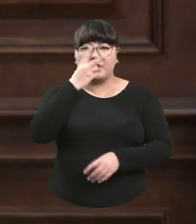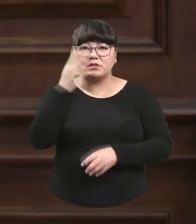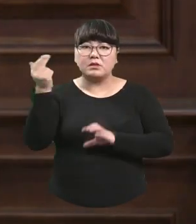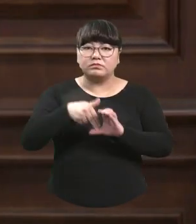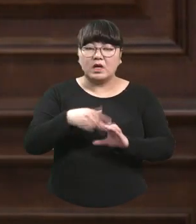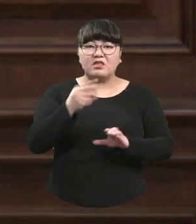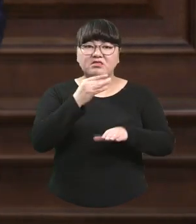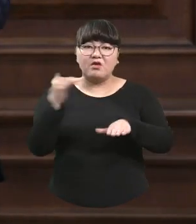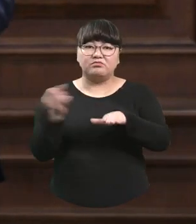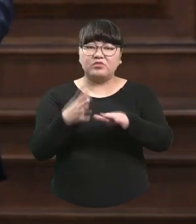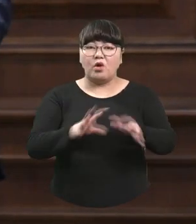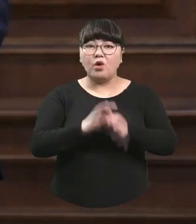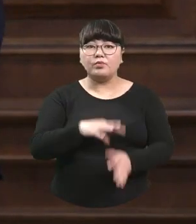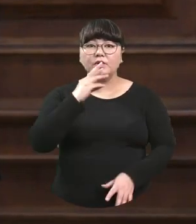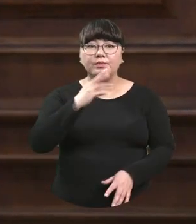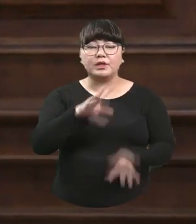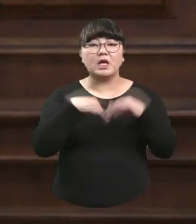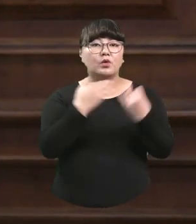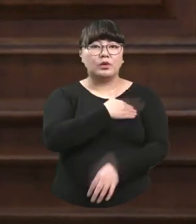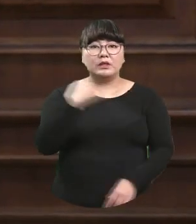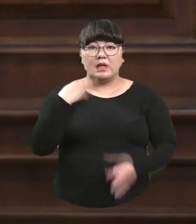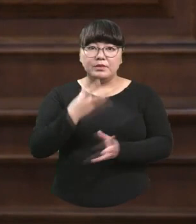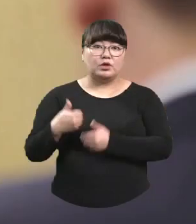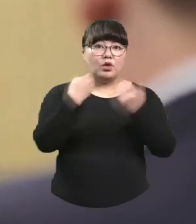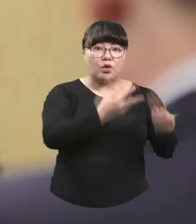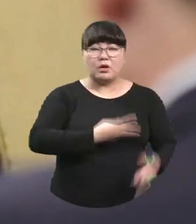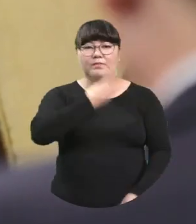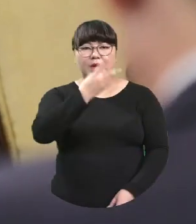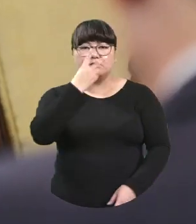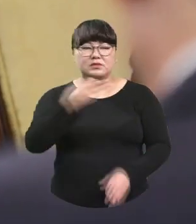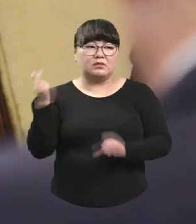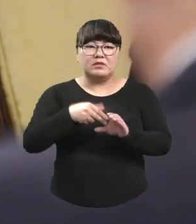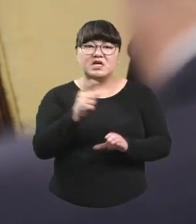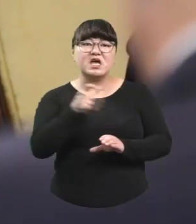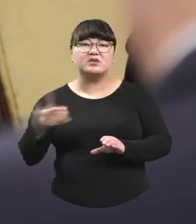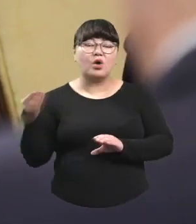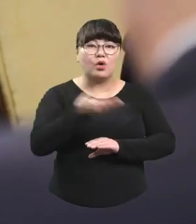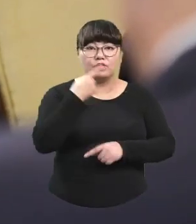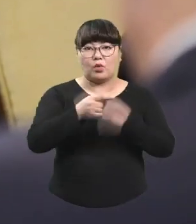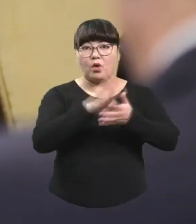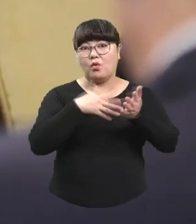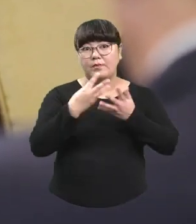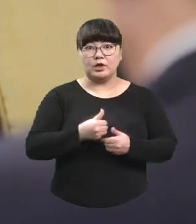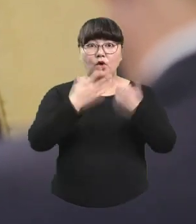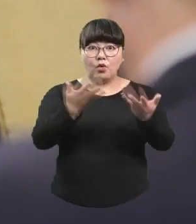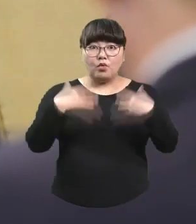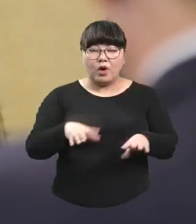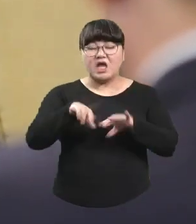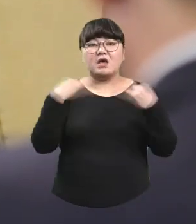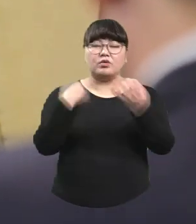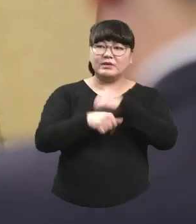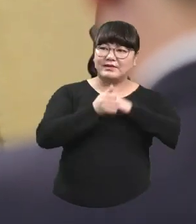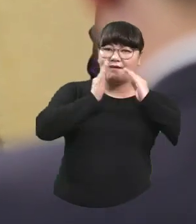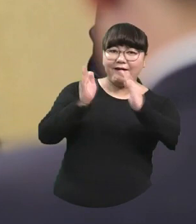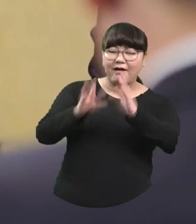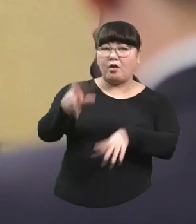нийлүүлэлт, тээвэрлэлтийн нөхцөл байдлаа холбоотой мэдээллийг улсын хурлын даргад өгч шатхуу нийлүүлэх хуваарийг танилцуулсан. Улсын хурлын даргын зүгээс уг